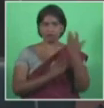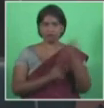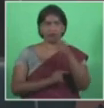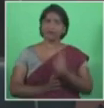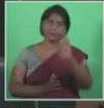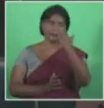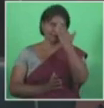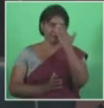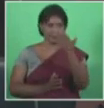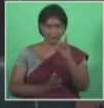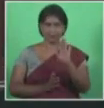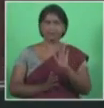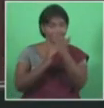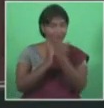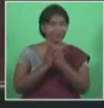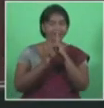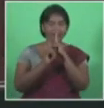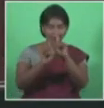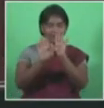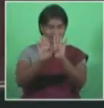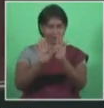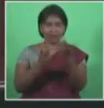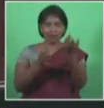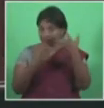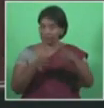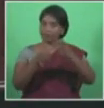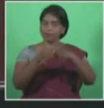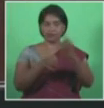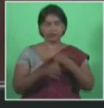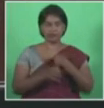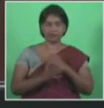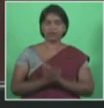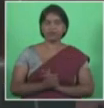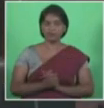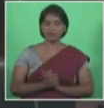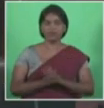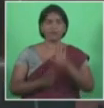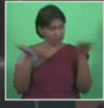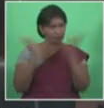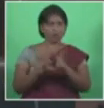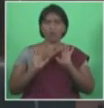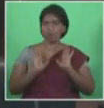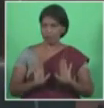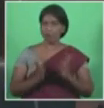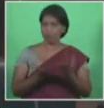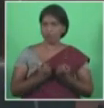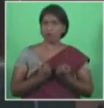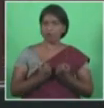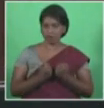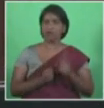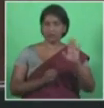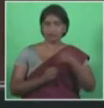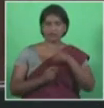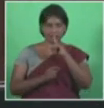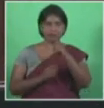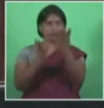ඔබතුමාගේ කතානායක. නිවේදනය කියවන්න දෙන්න. එතකොට ඔබතුමාගේ ප්‍රශ්නය අහන්න. බිස්නස් කමිටු එක රැස් කරන්න ඕන. ඕනේ තමයි. ඒක තමයි මේ